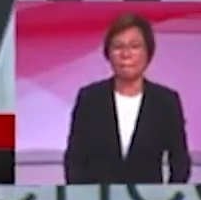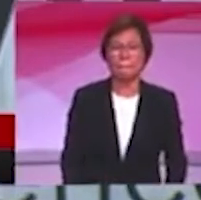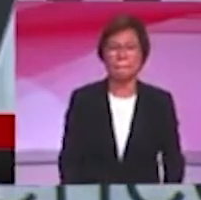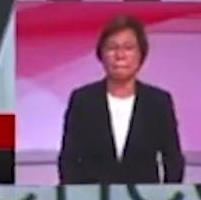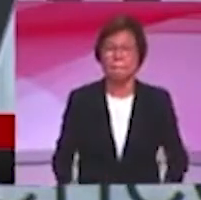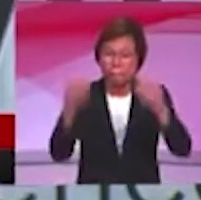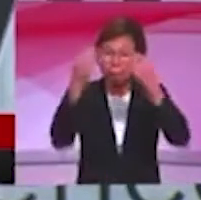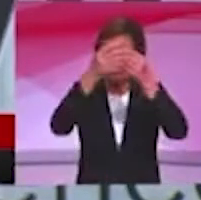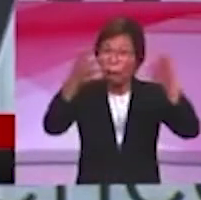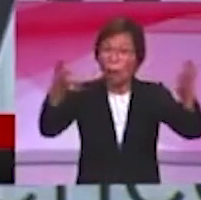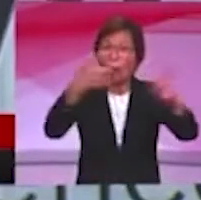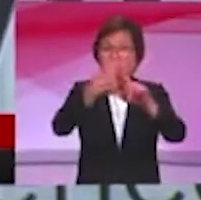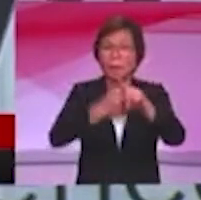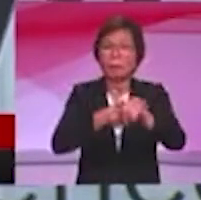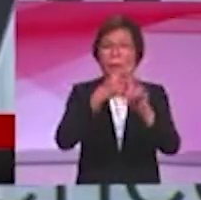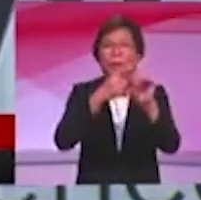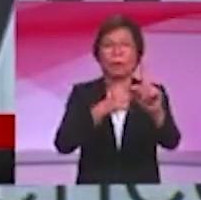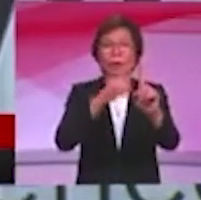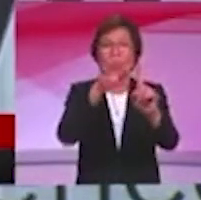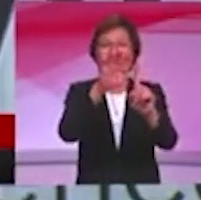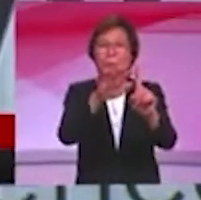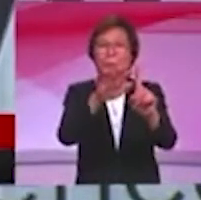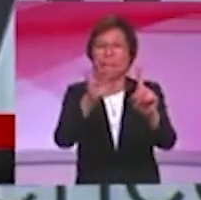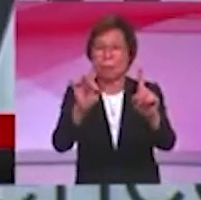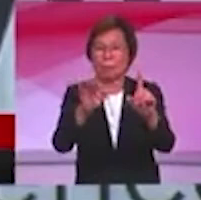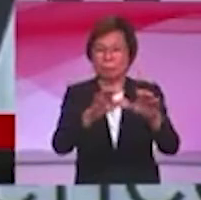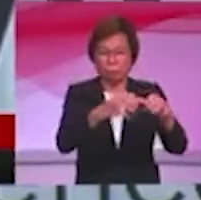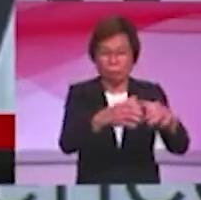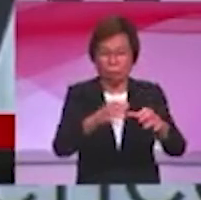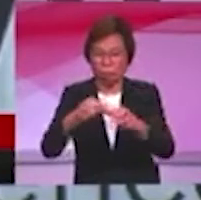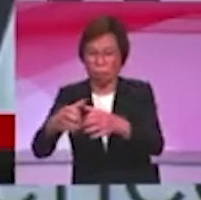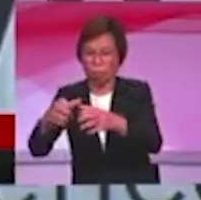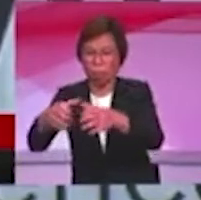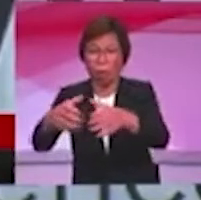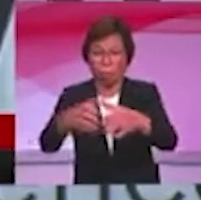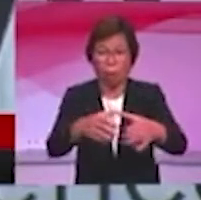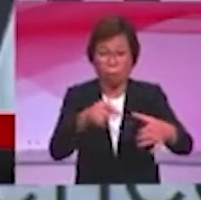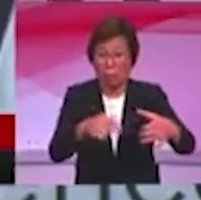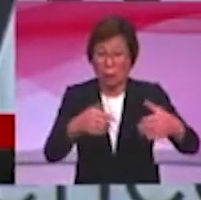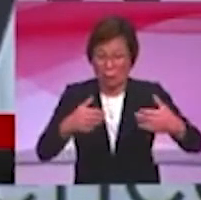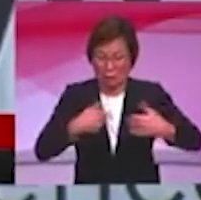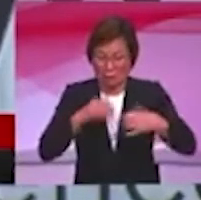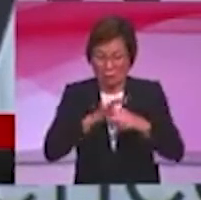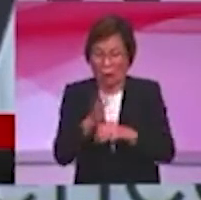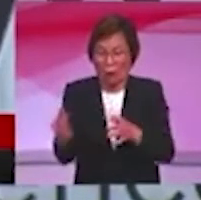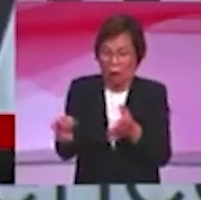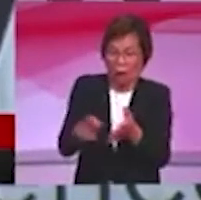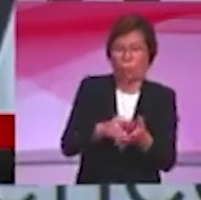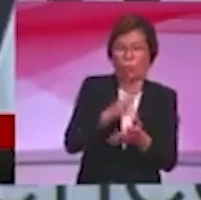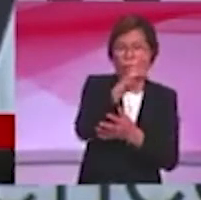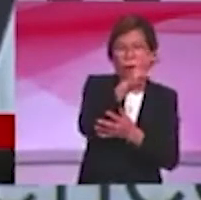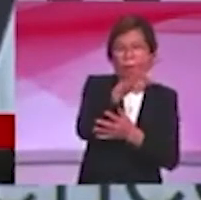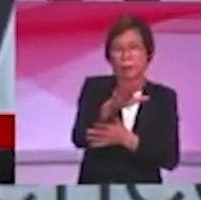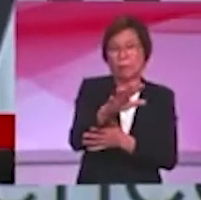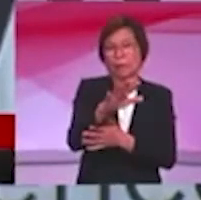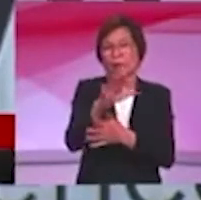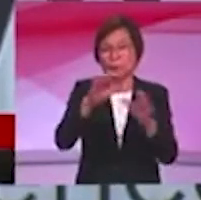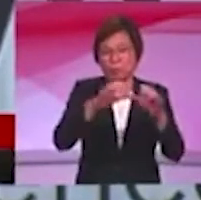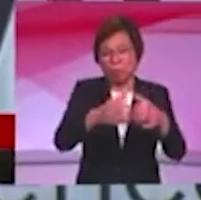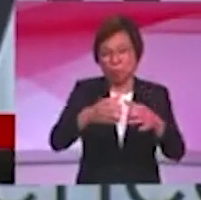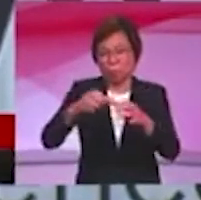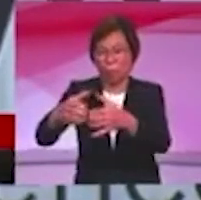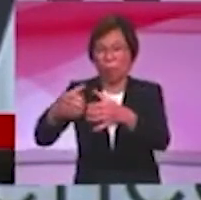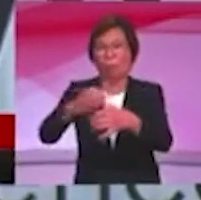În inima lomcan, dai pada satus lima puluh lapan kluster aktif COVID-19 yang dilaporkan sebanyak 65 kluster iaitu